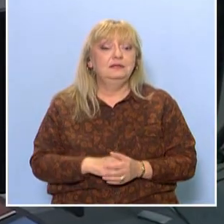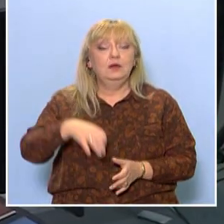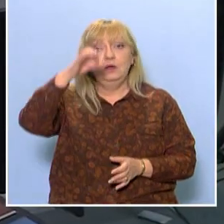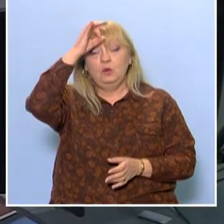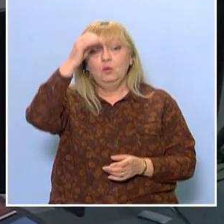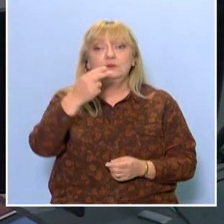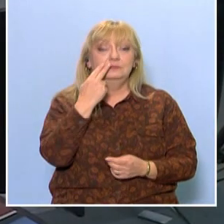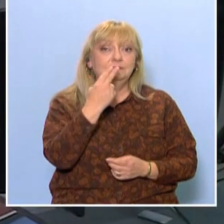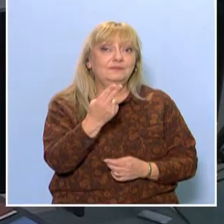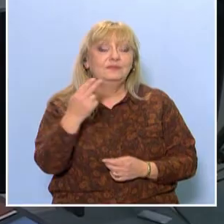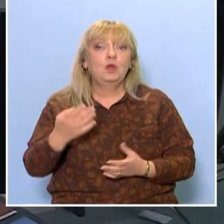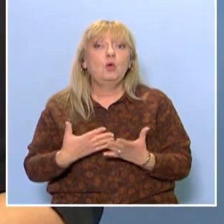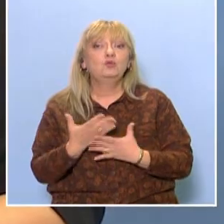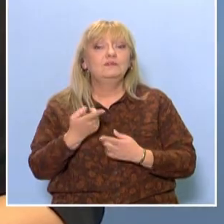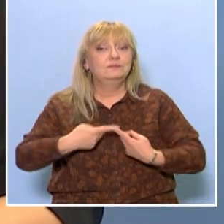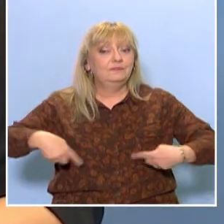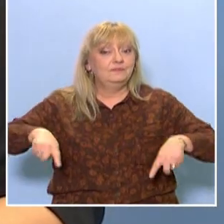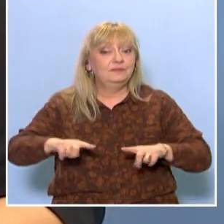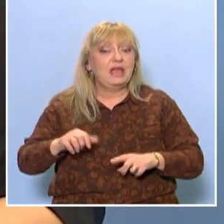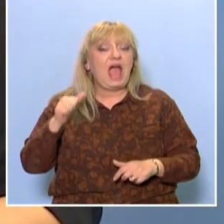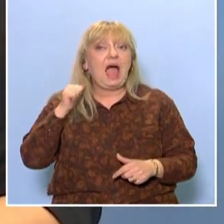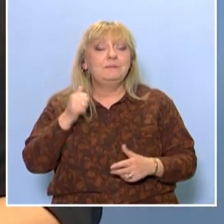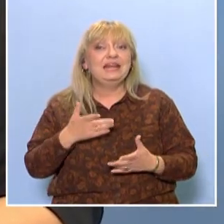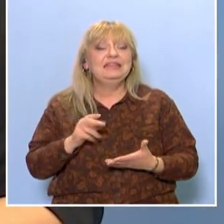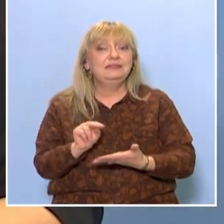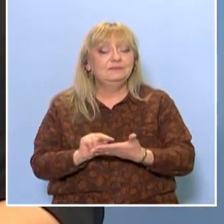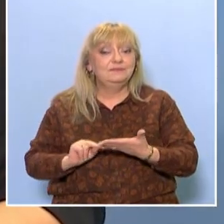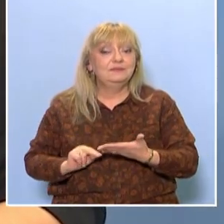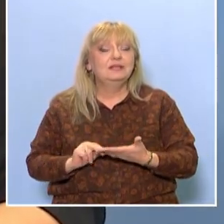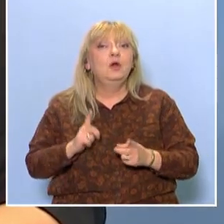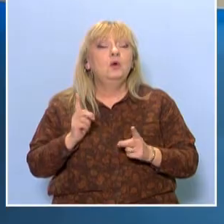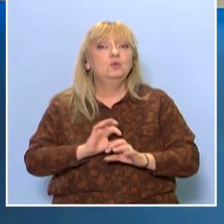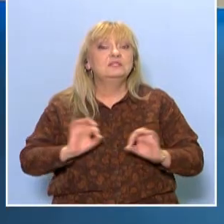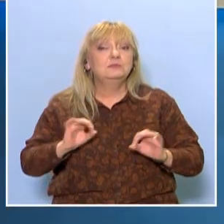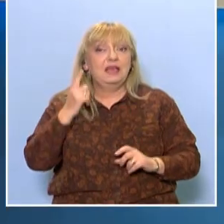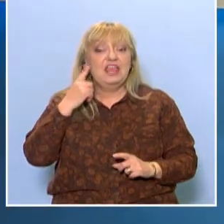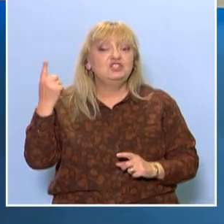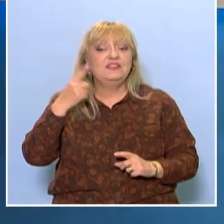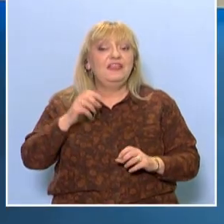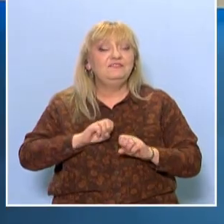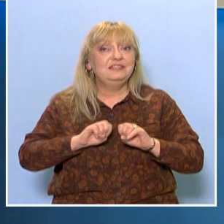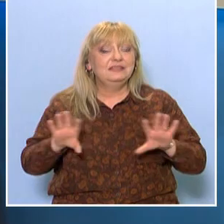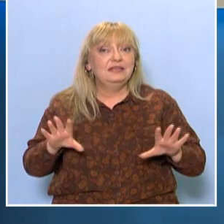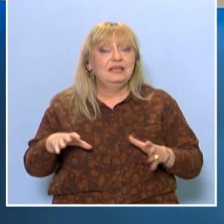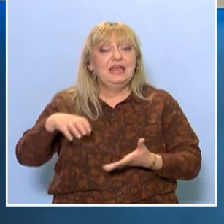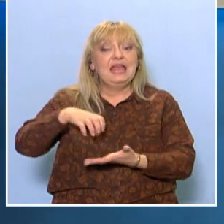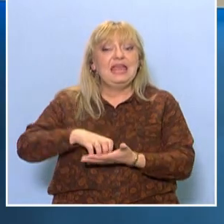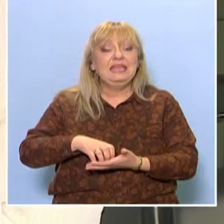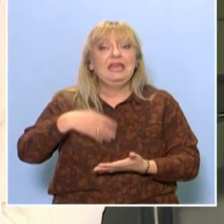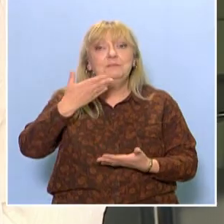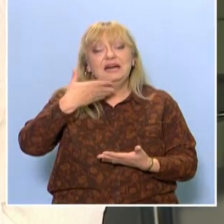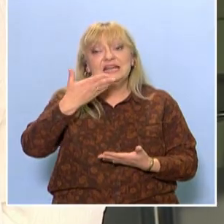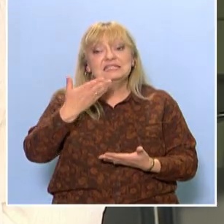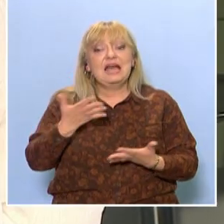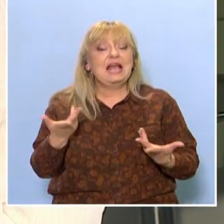Учениците разгледаха новинарското студио, апаратните и редакциите, в които се подготвят ежедневните предавания. Екипът на БНТ разказа как